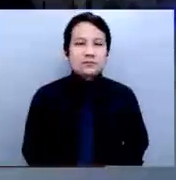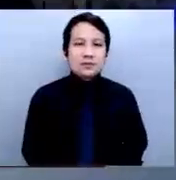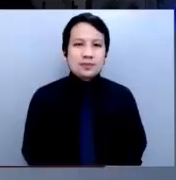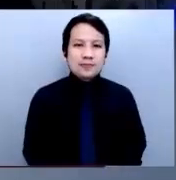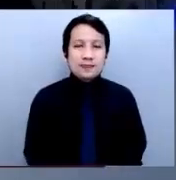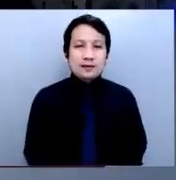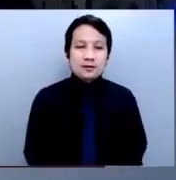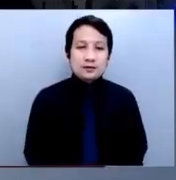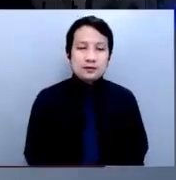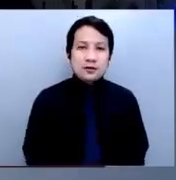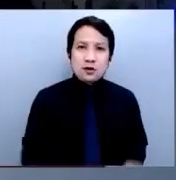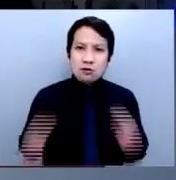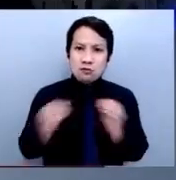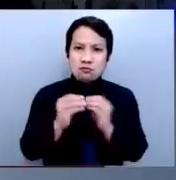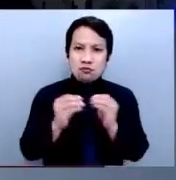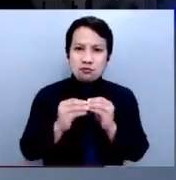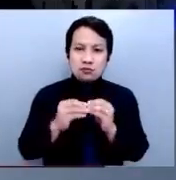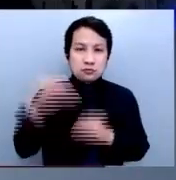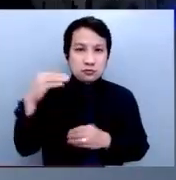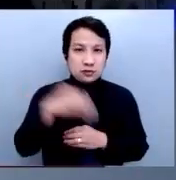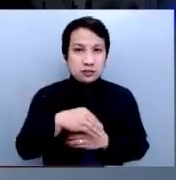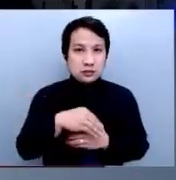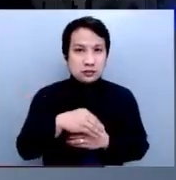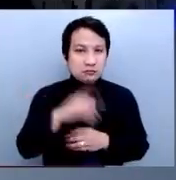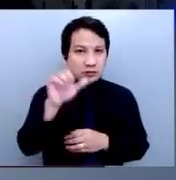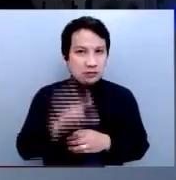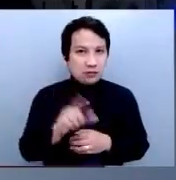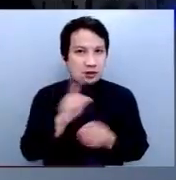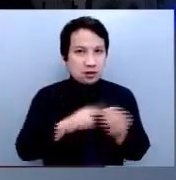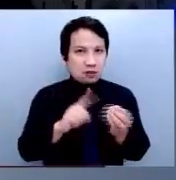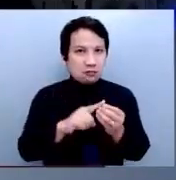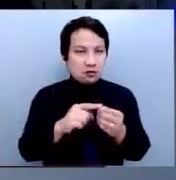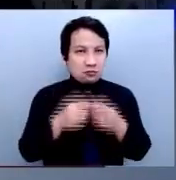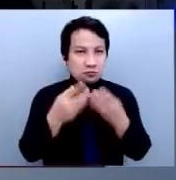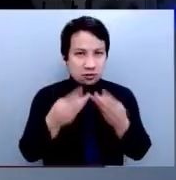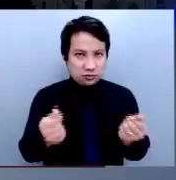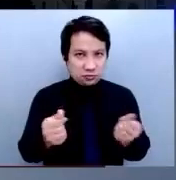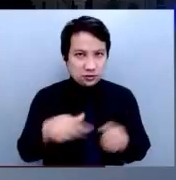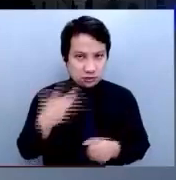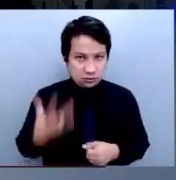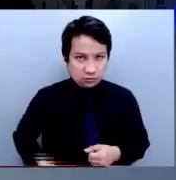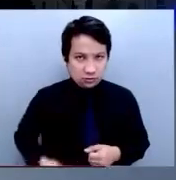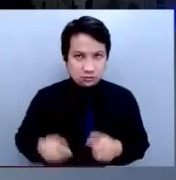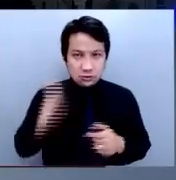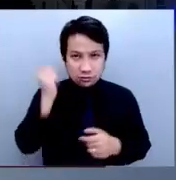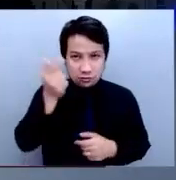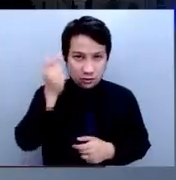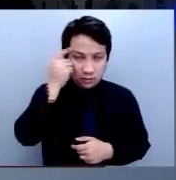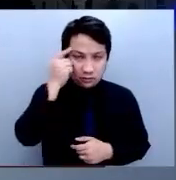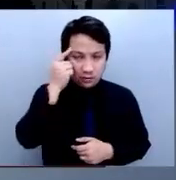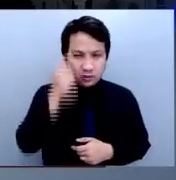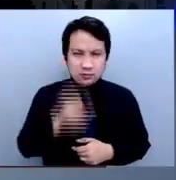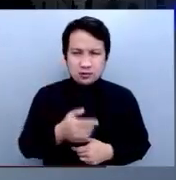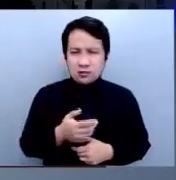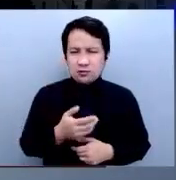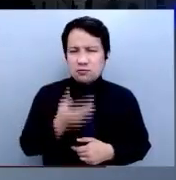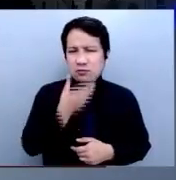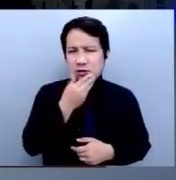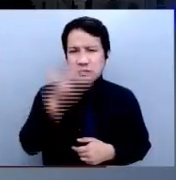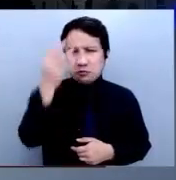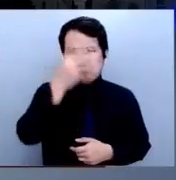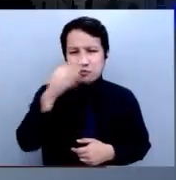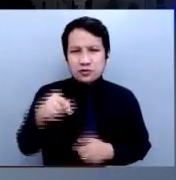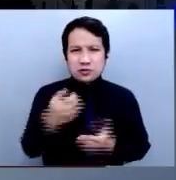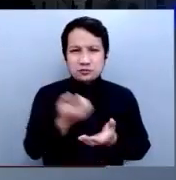Lalo pang bumaba ang ranking ng Pilipinas pagdating sa pagsupo sa katiwalian sa gobyerno. Bagay na nakakabahala raw ayon sa isang